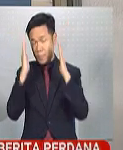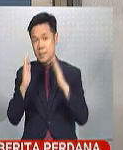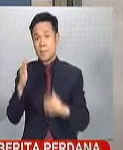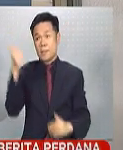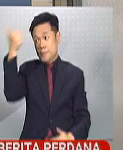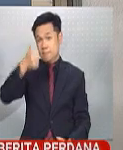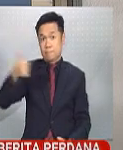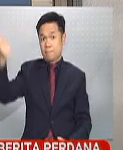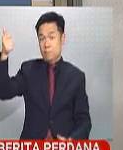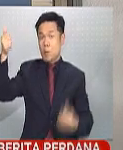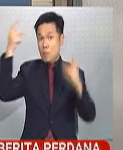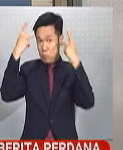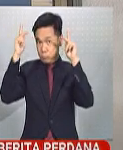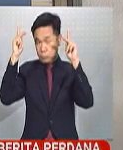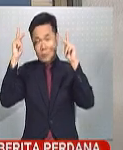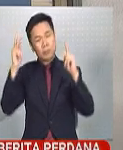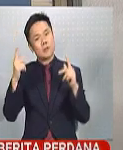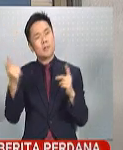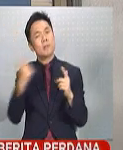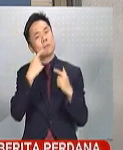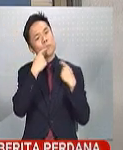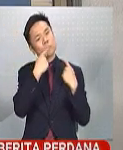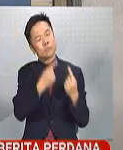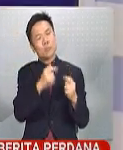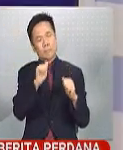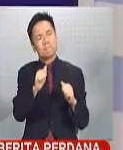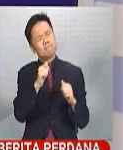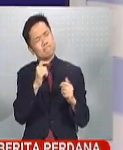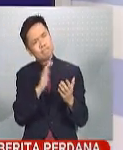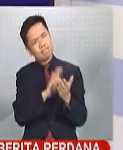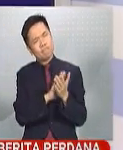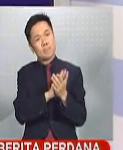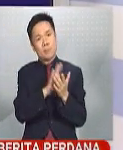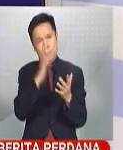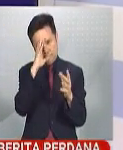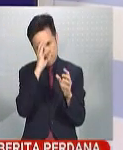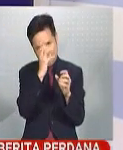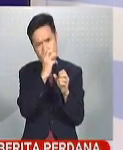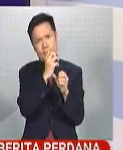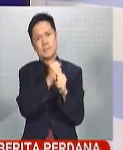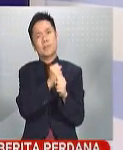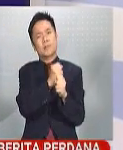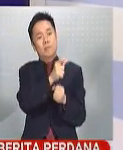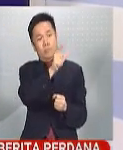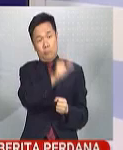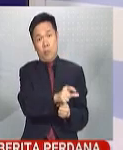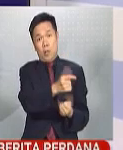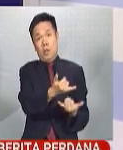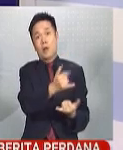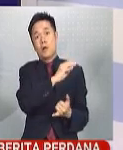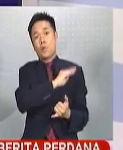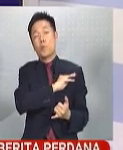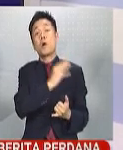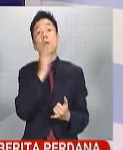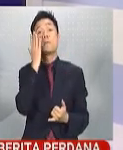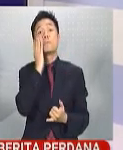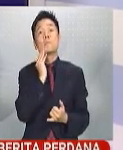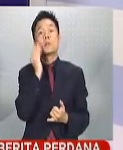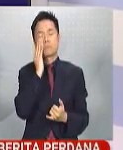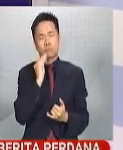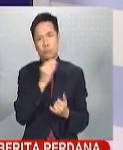Abdul Majid menzahirkan keyakinannya terhadap Ahli Parlimen Kepala Batas itu yang disifatkan sebagai berpengalaman